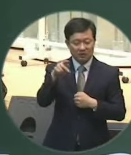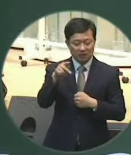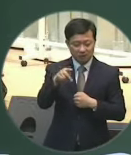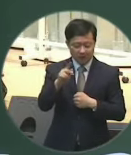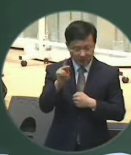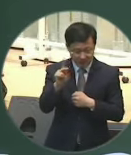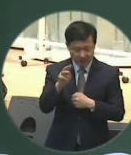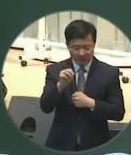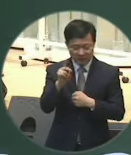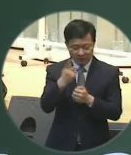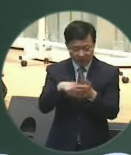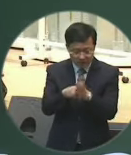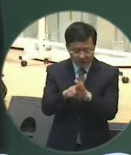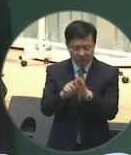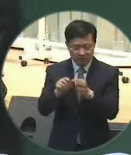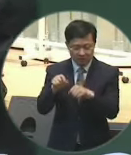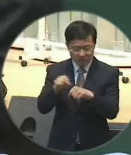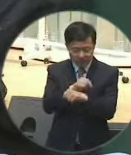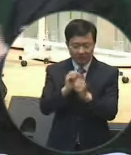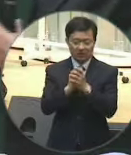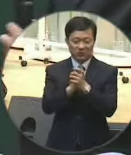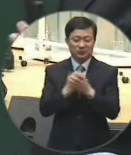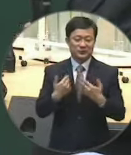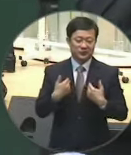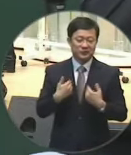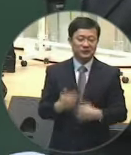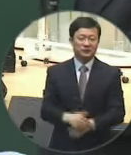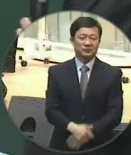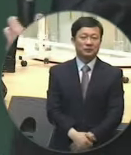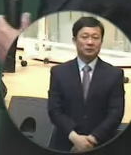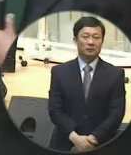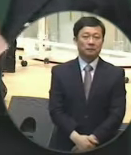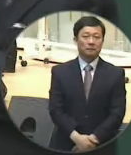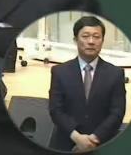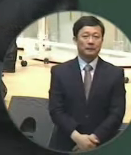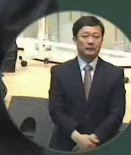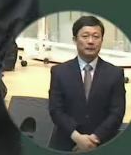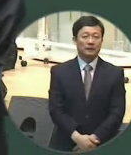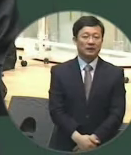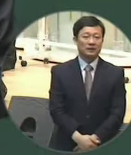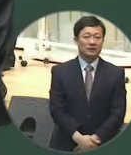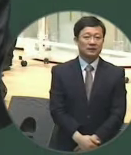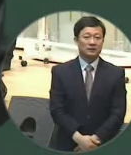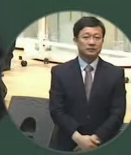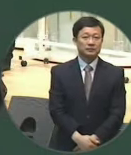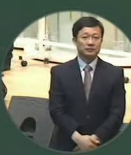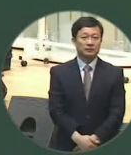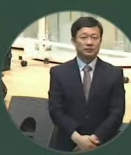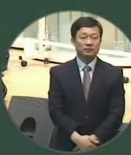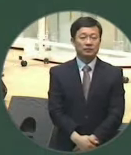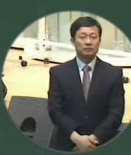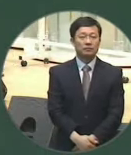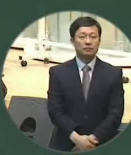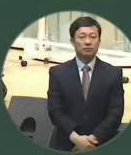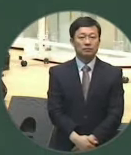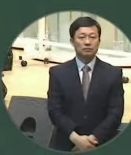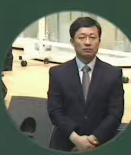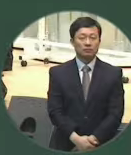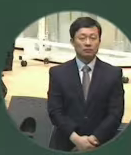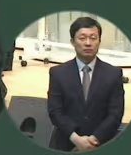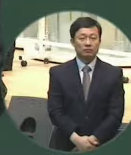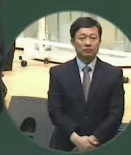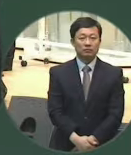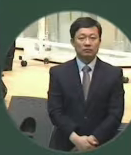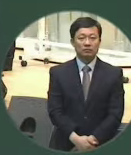That's something that I want our remnants to really be careful of. But we have to always have our concern on this field. 지금까지